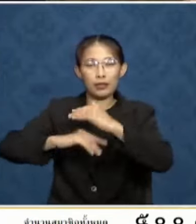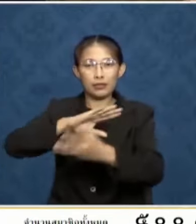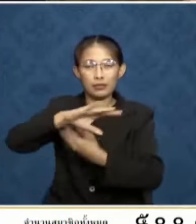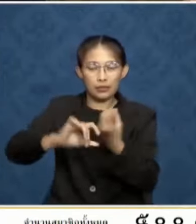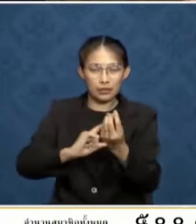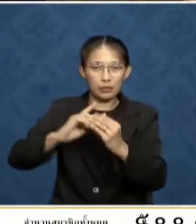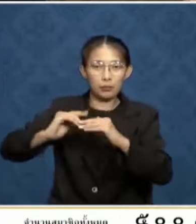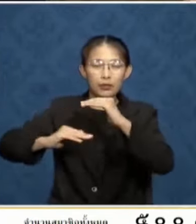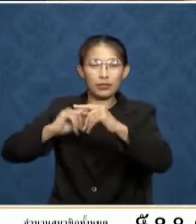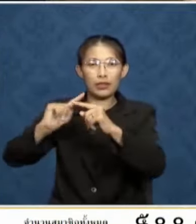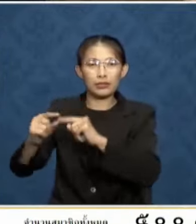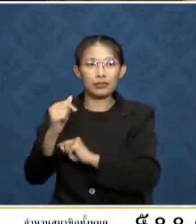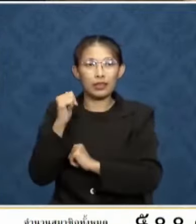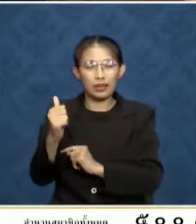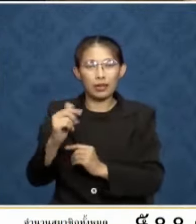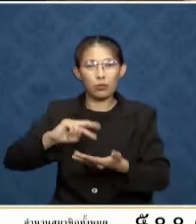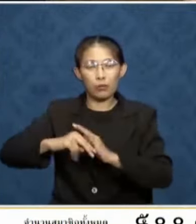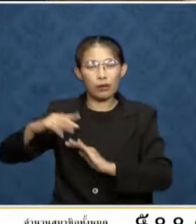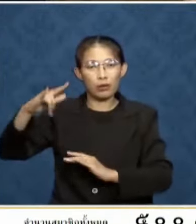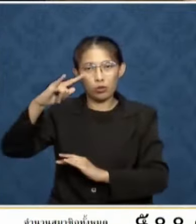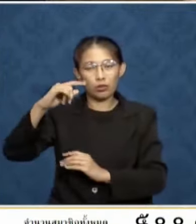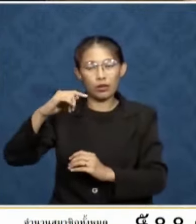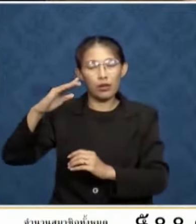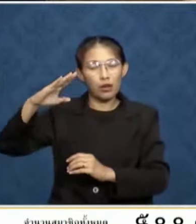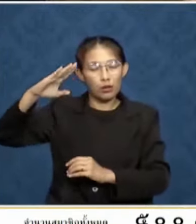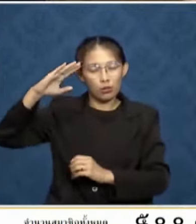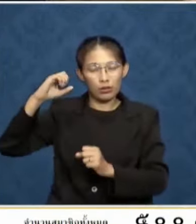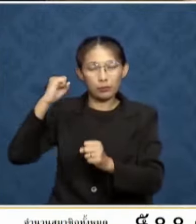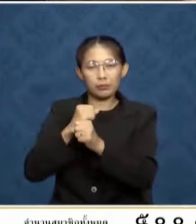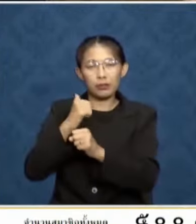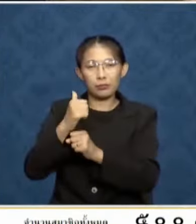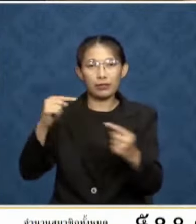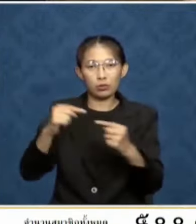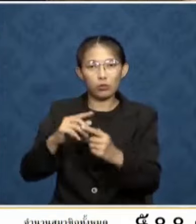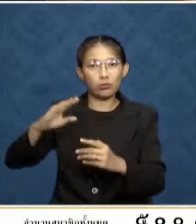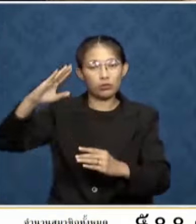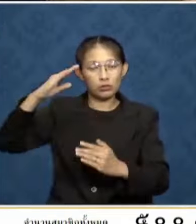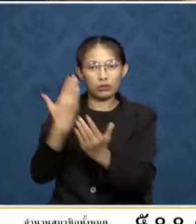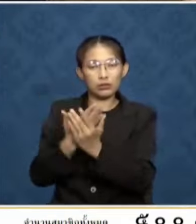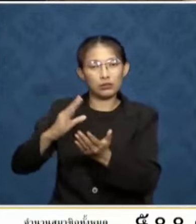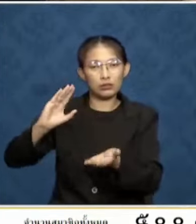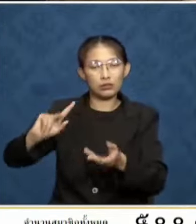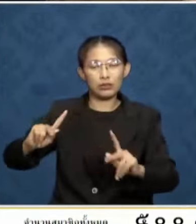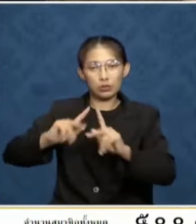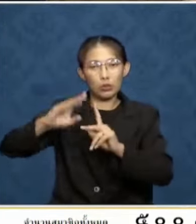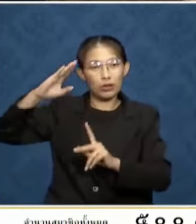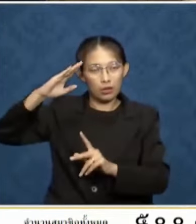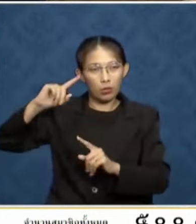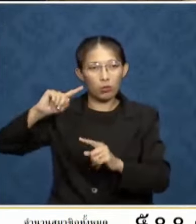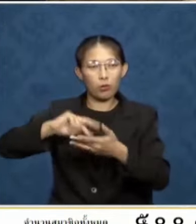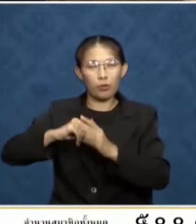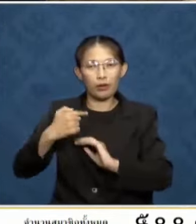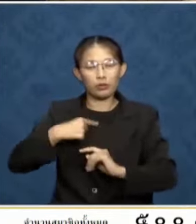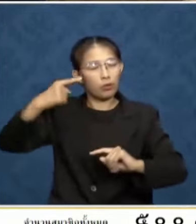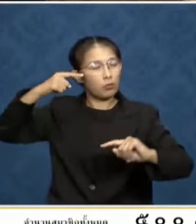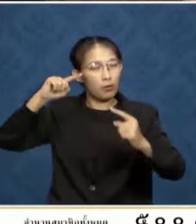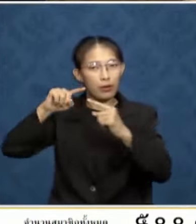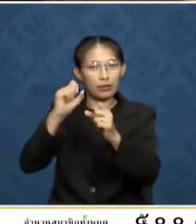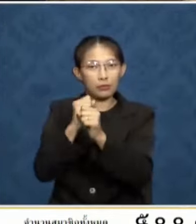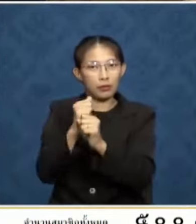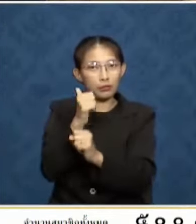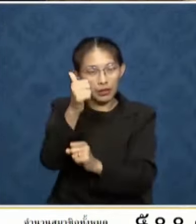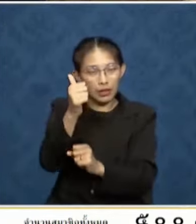ฐกที่กองทพฟมารทำได้ดวยงบจกัเอก Modernเพีงแต่เราตคาที่จะฝังกร้าที่จะมเทterrorแกแล